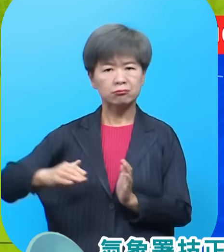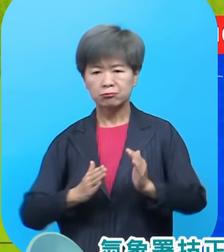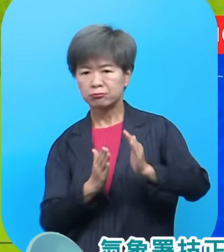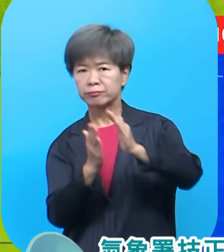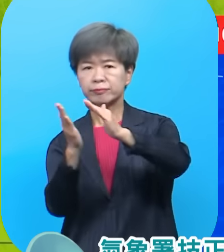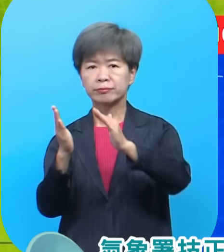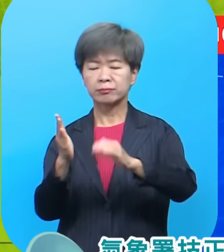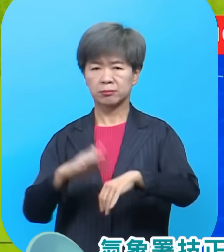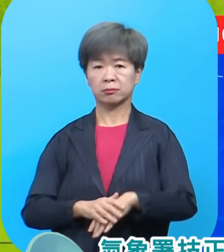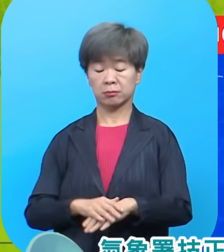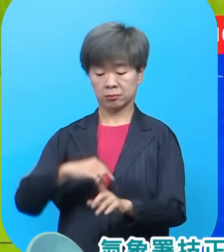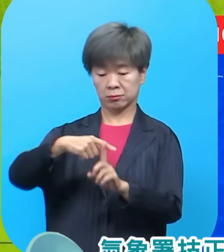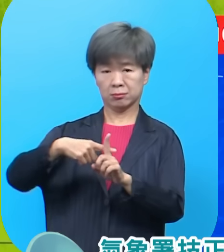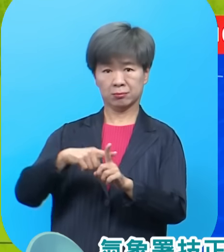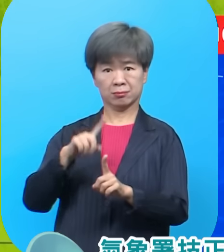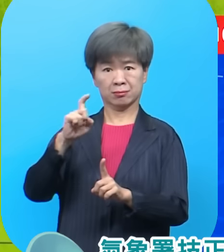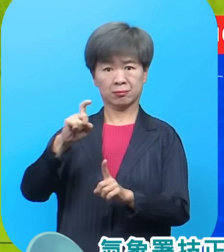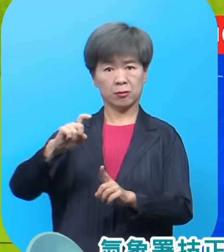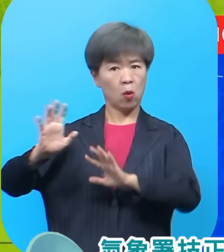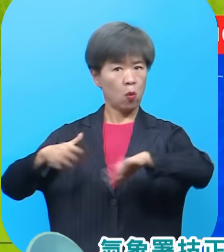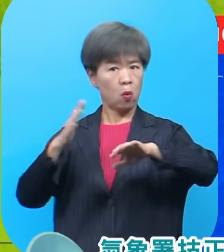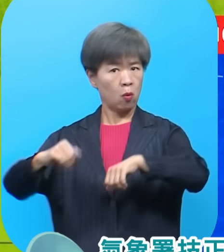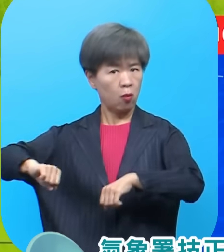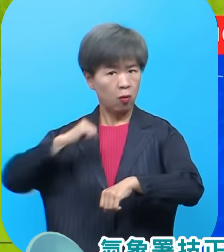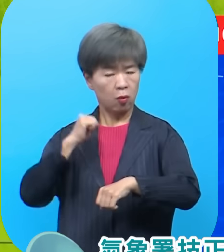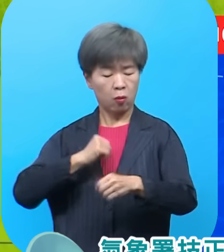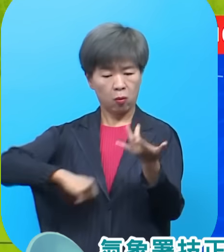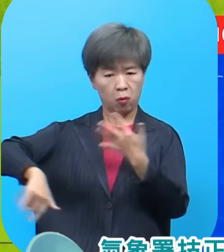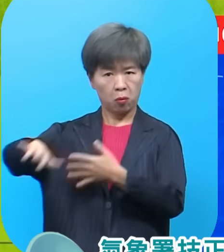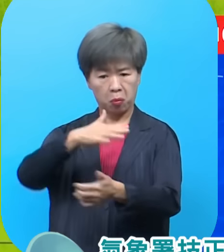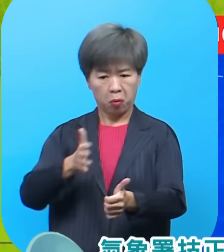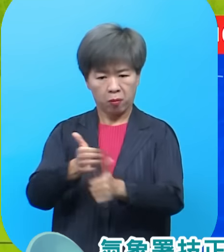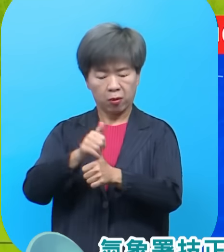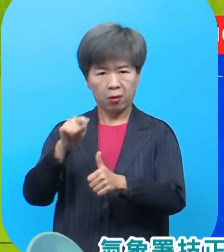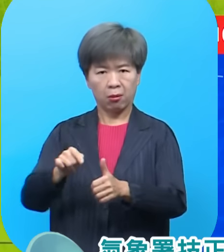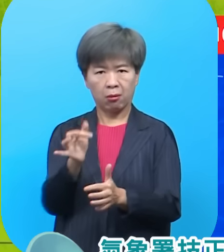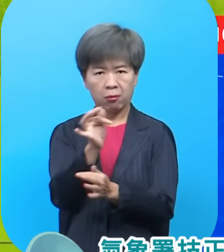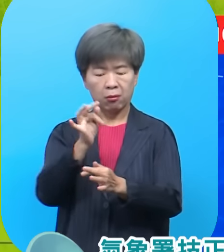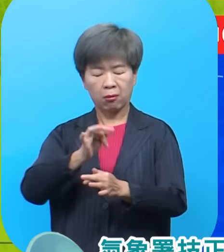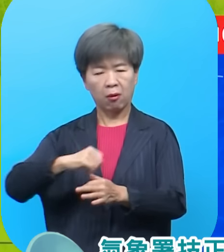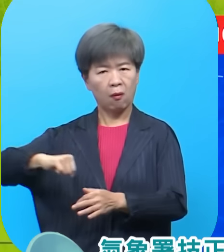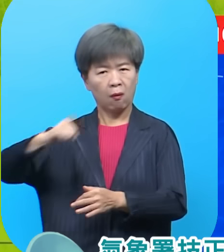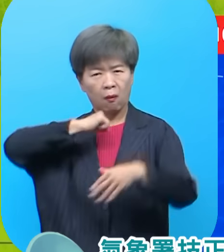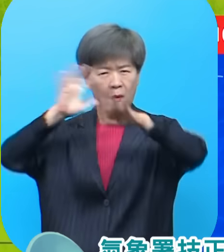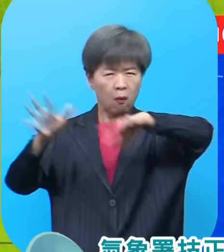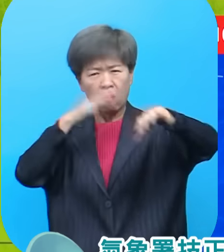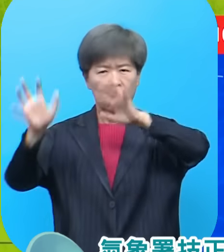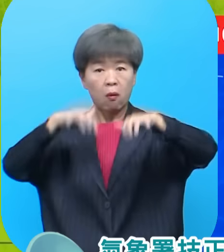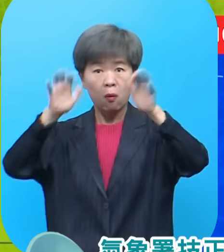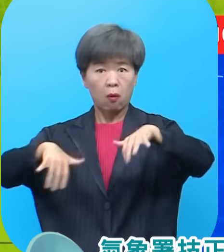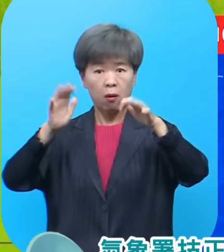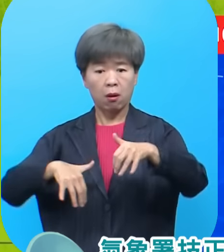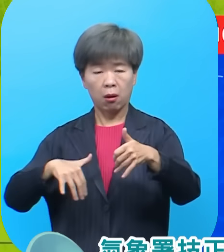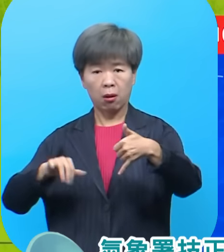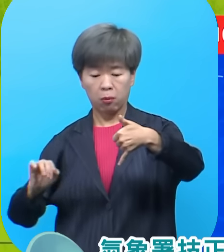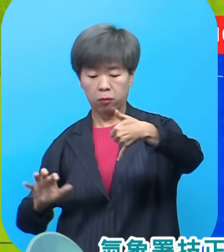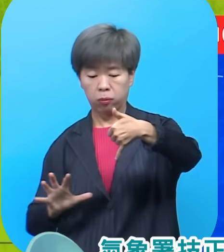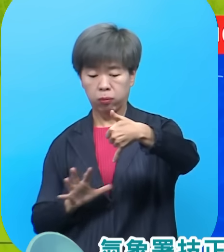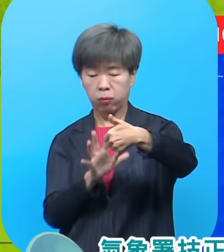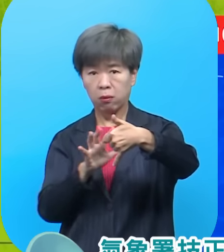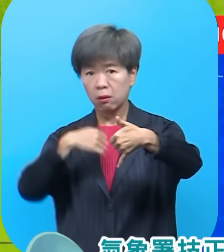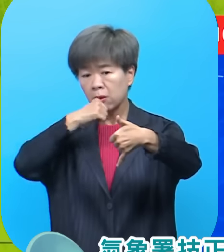譬如说十级风的强度，甚至台风中心很完整会带强风豪雨的台风中心的结构，什么时候影响我们，甚